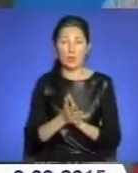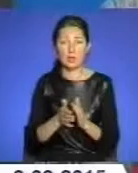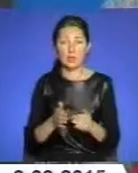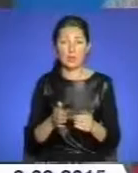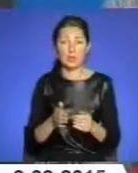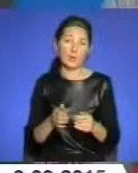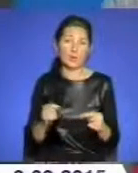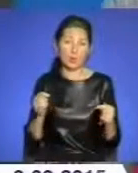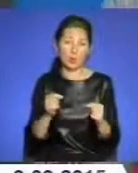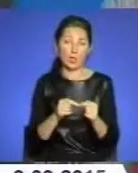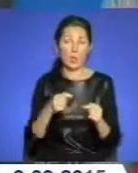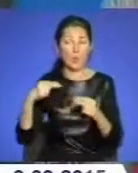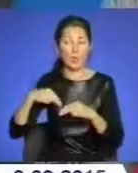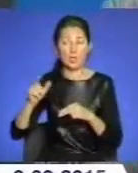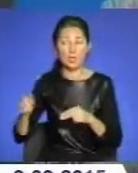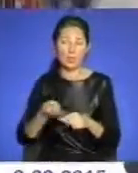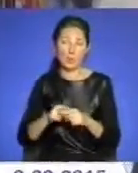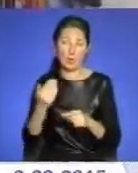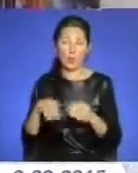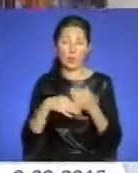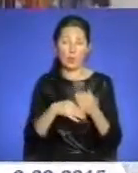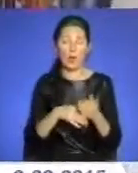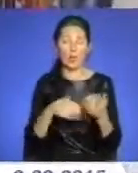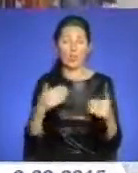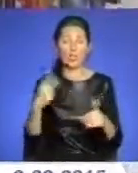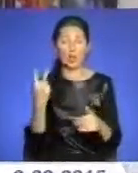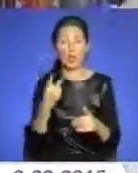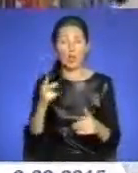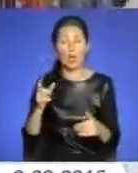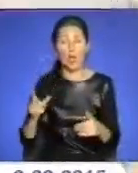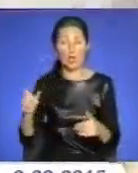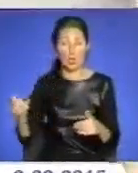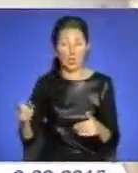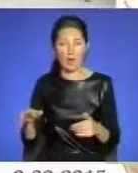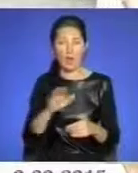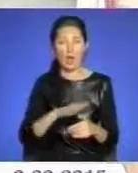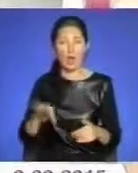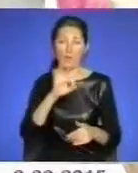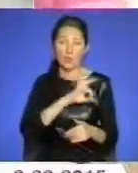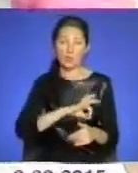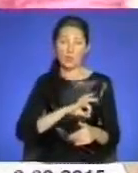конкретним працівником, який вам допомагає. Уже двоє жителів краю скористалися онлайн-послугами.